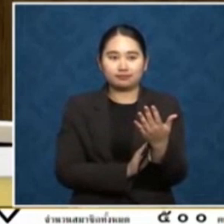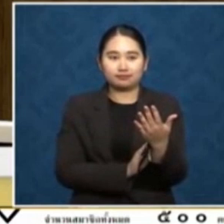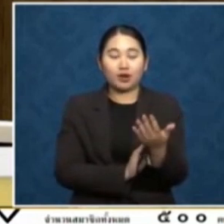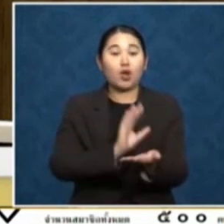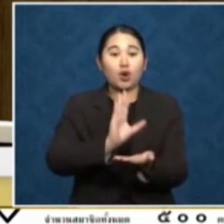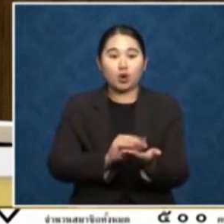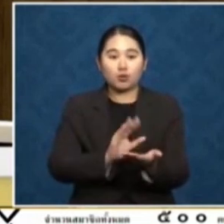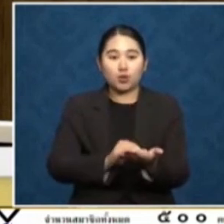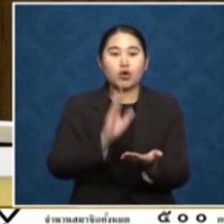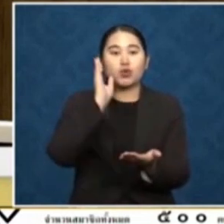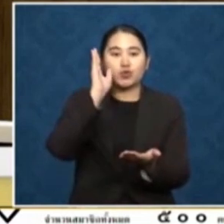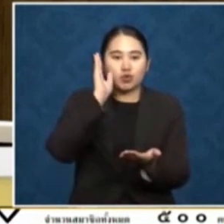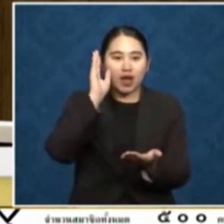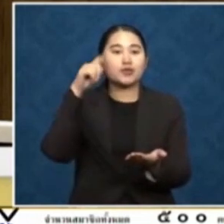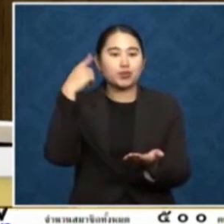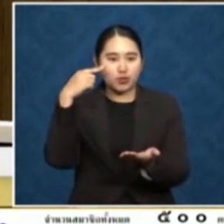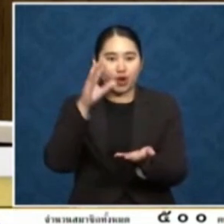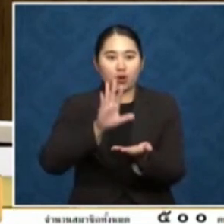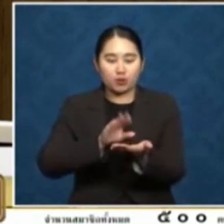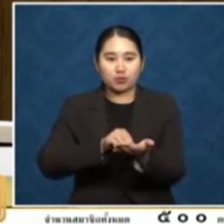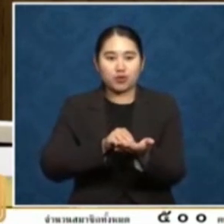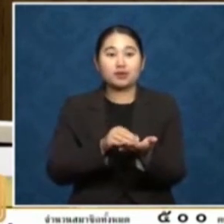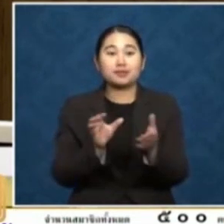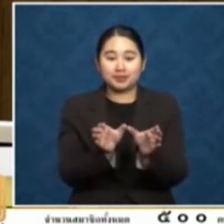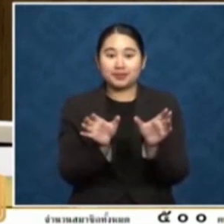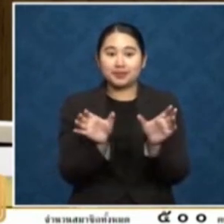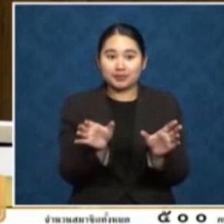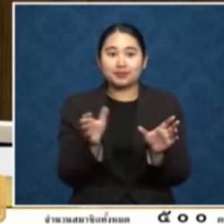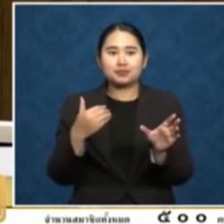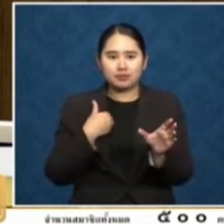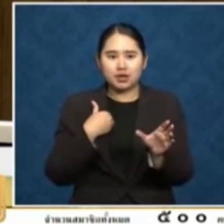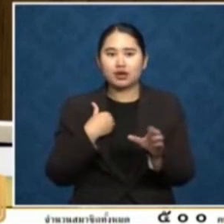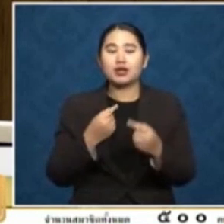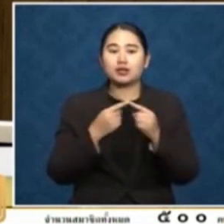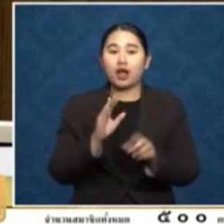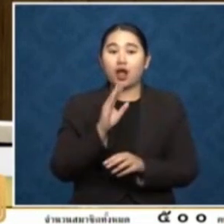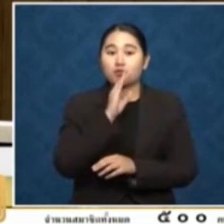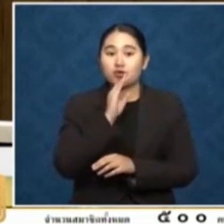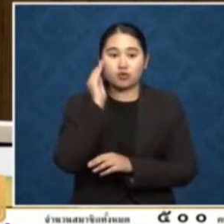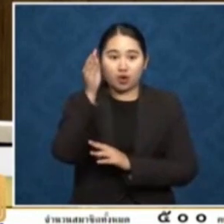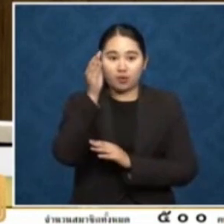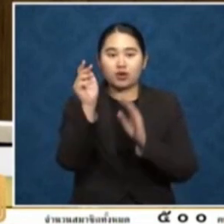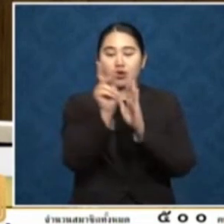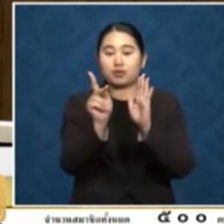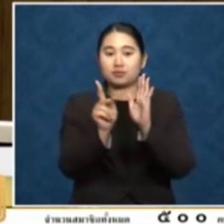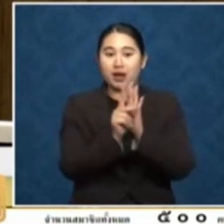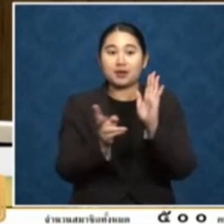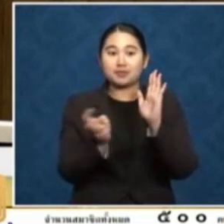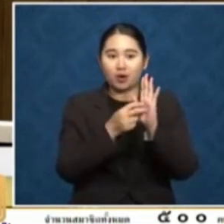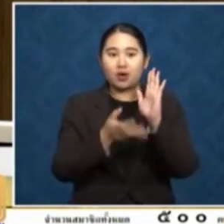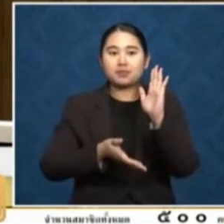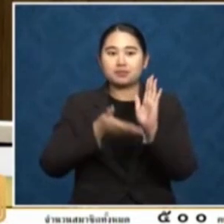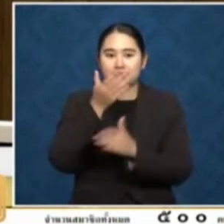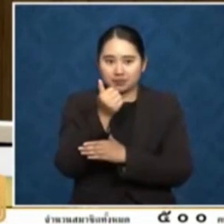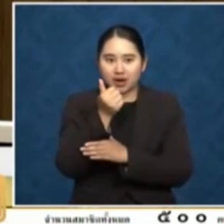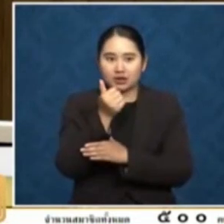เรามีข้อมูลผู้ชายผู้หญิงคำถามต่อมามันจะดีแค่ไหนคะถ้ากับกฎหมายรับรองเพศนี้ผ่